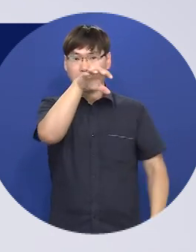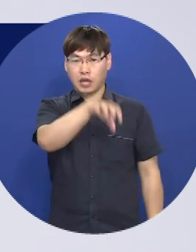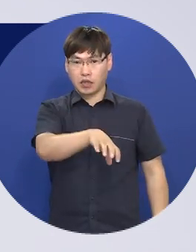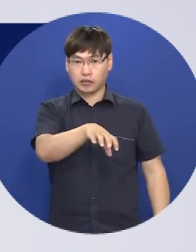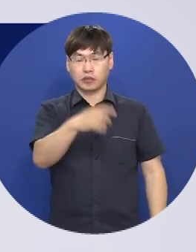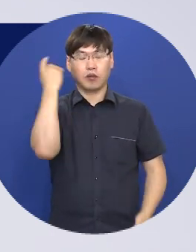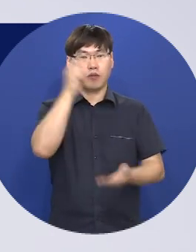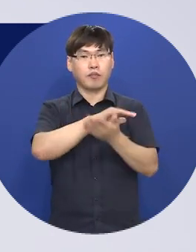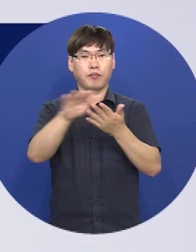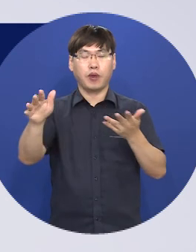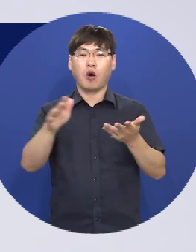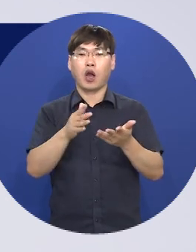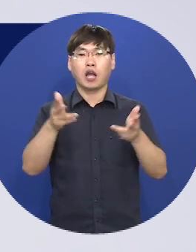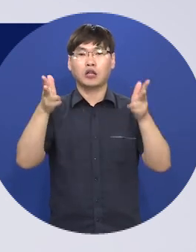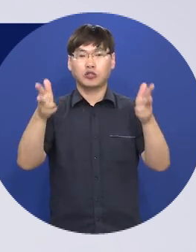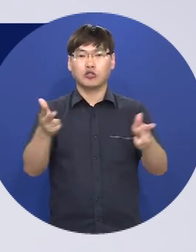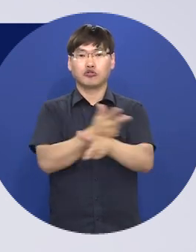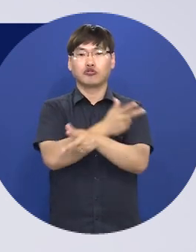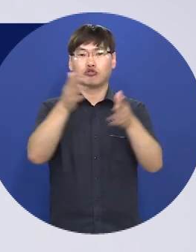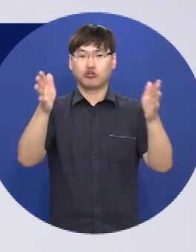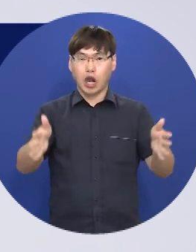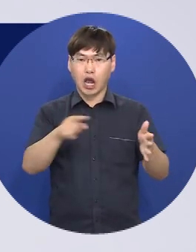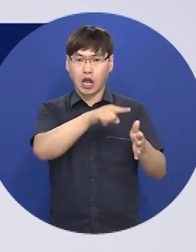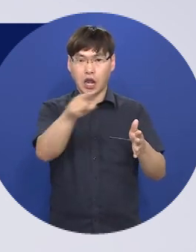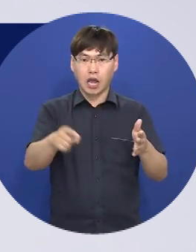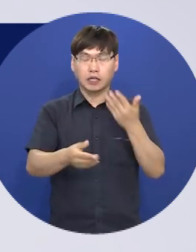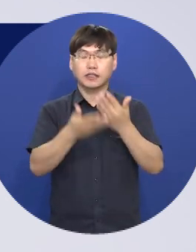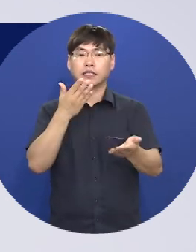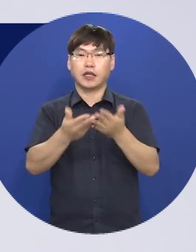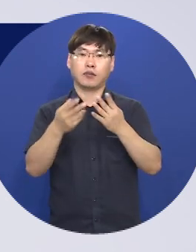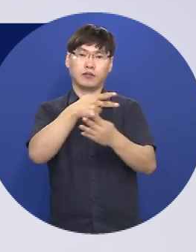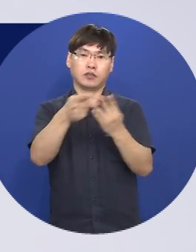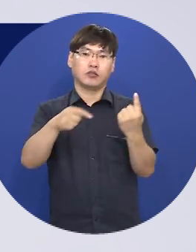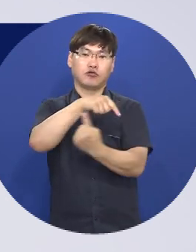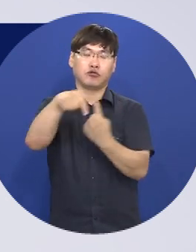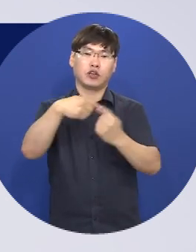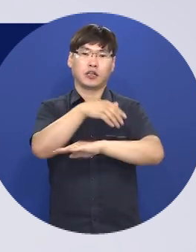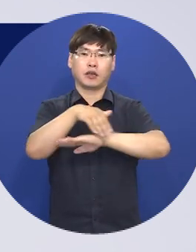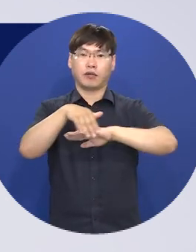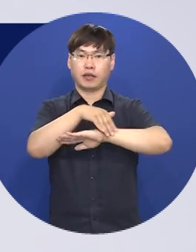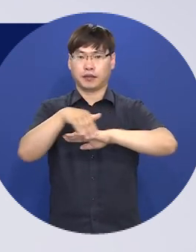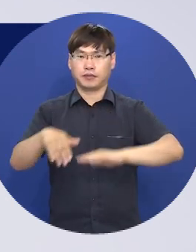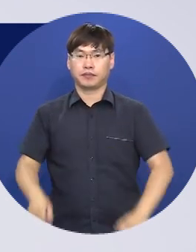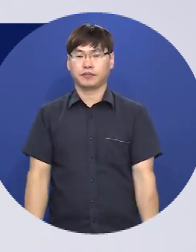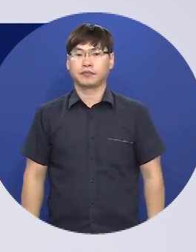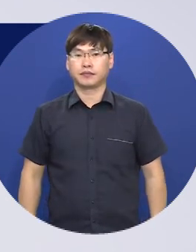2021 평창 평화주간 평창 평화 메이커즈 전시 체험실을 운영합니다.